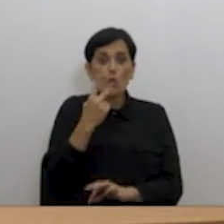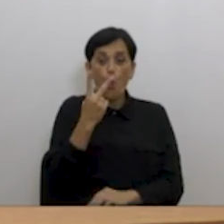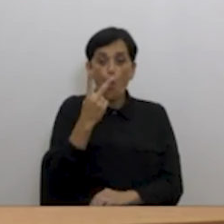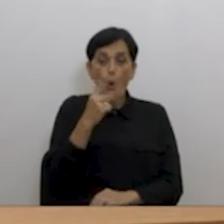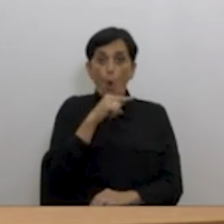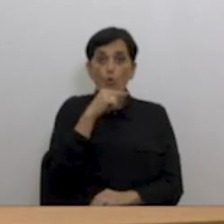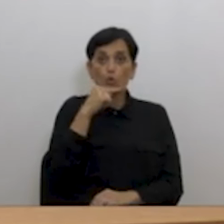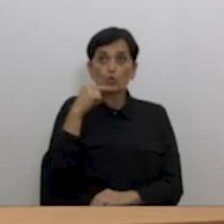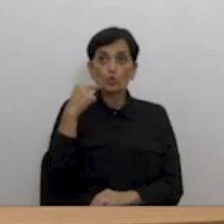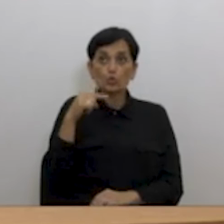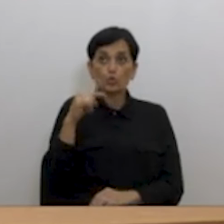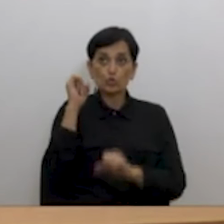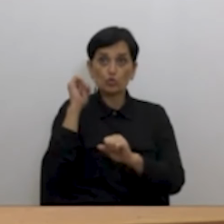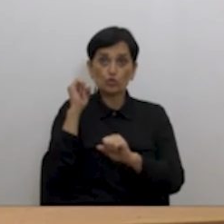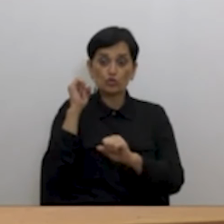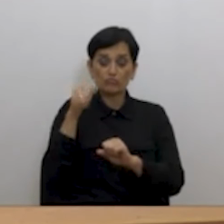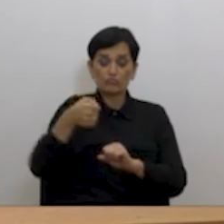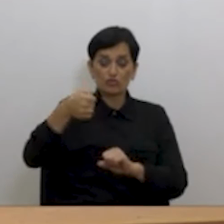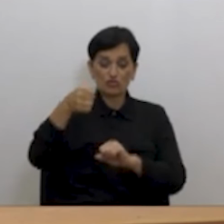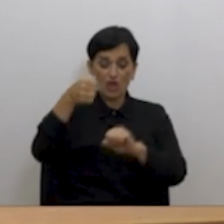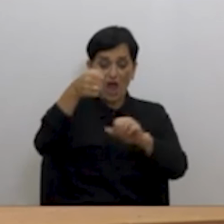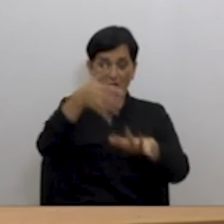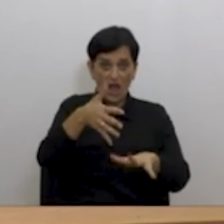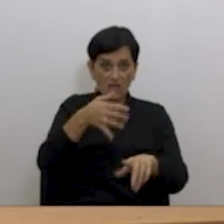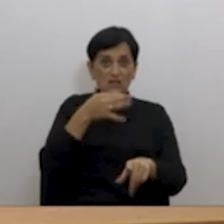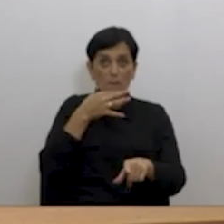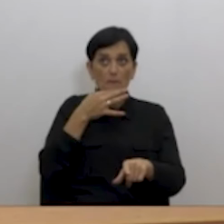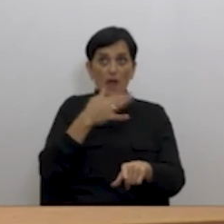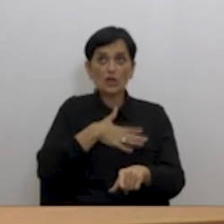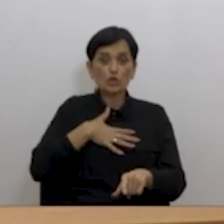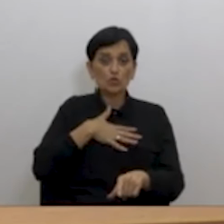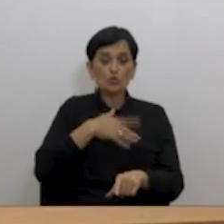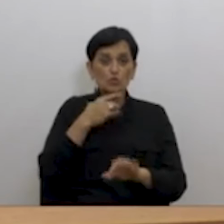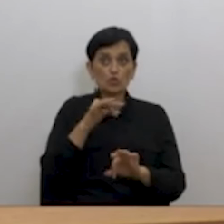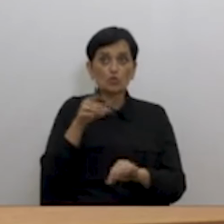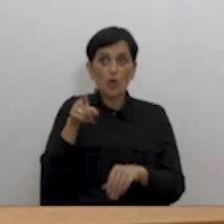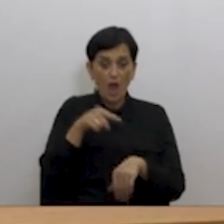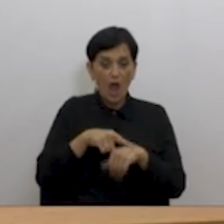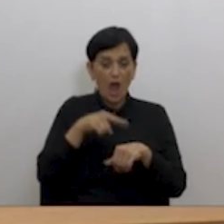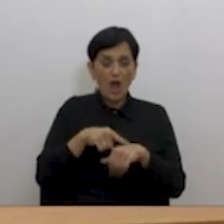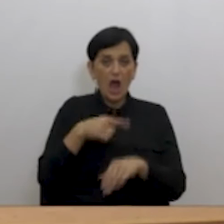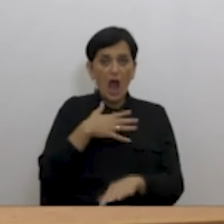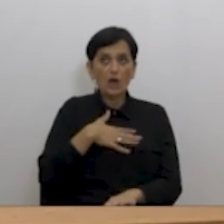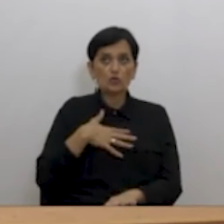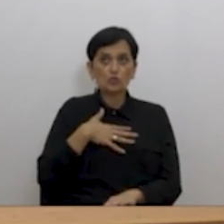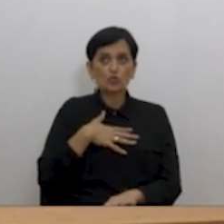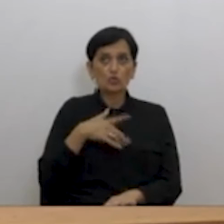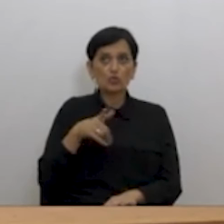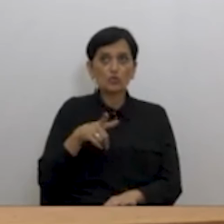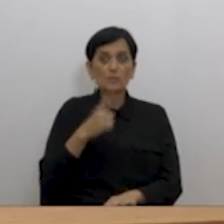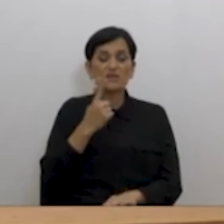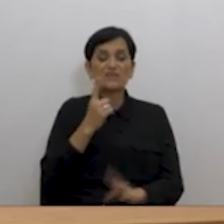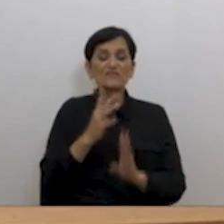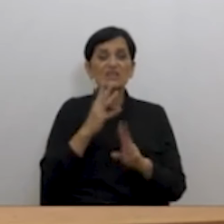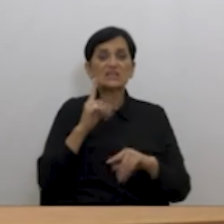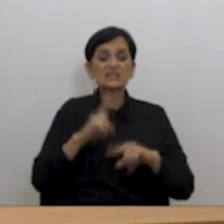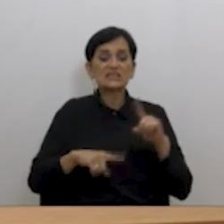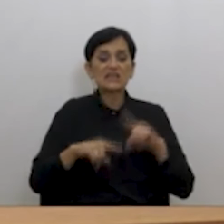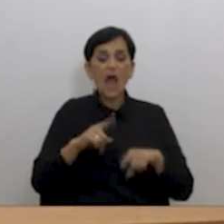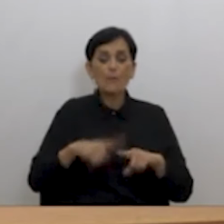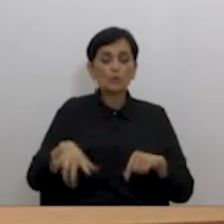დააგდებს ჩანთას და მერე გამოვხატოთ წუხილიო მას აწუხებს ყველაფერი და მას აწუხებს პირველ რიგში სამშობლო იმიტომ